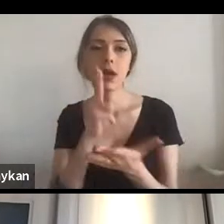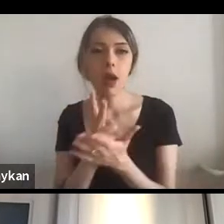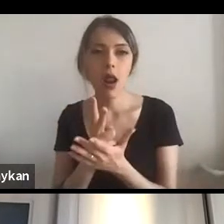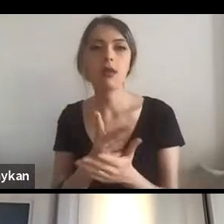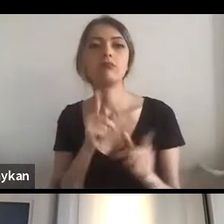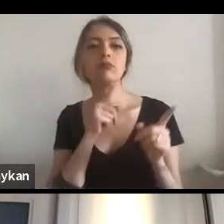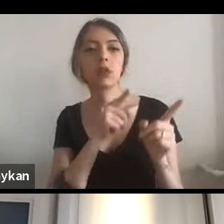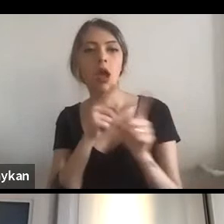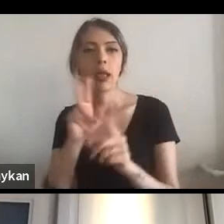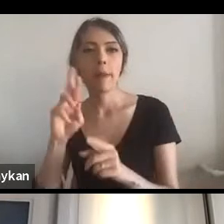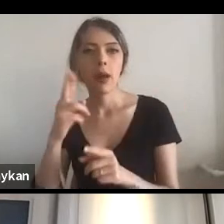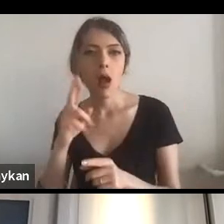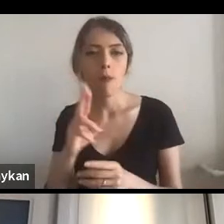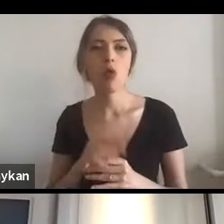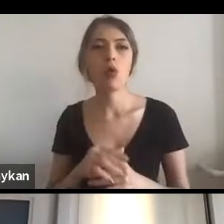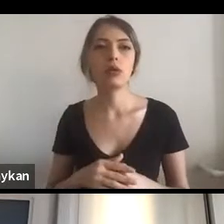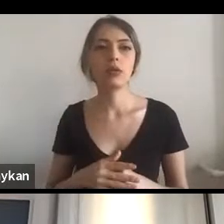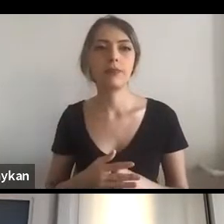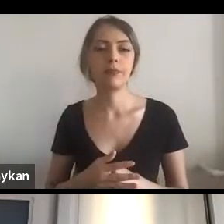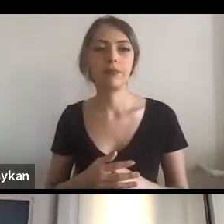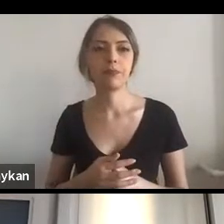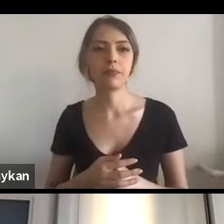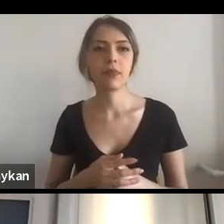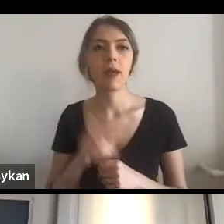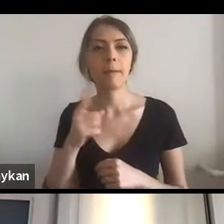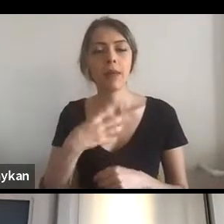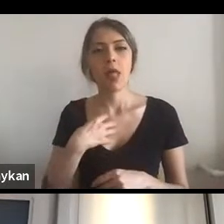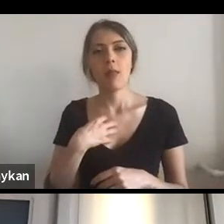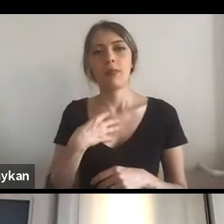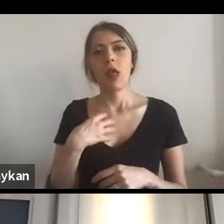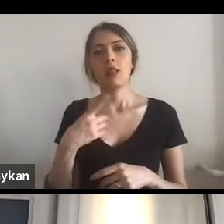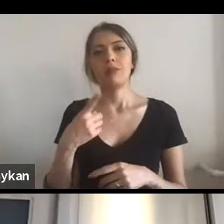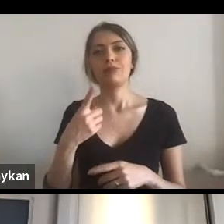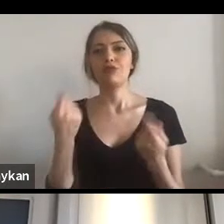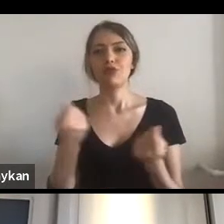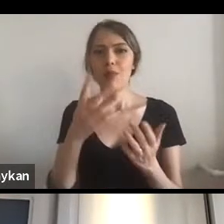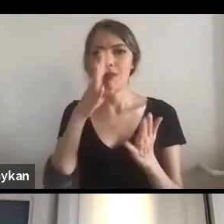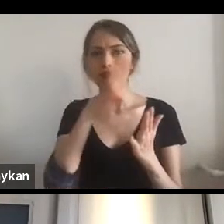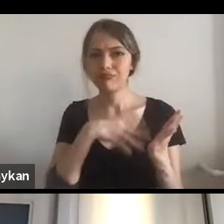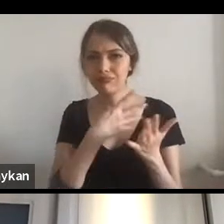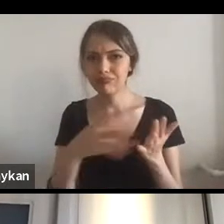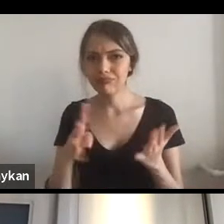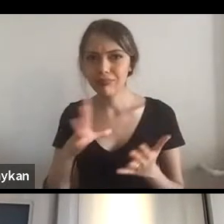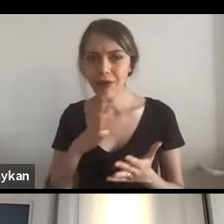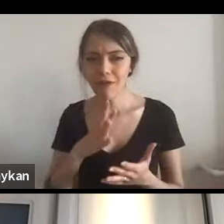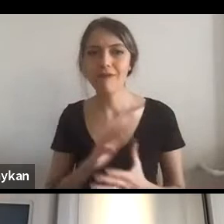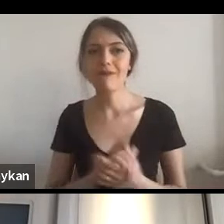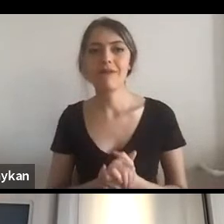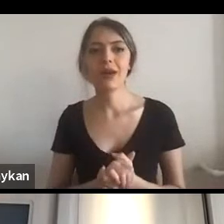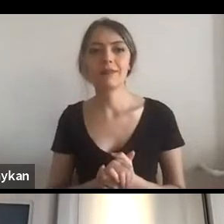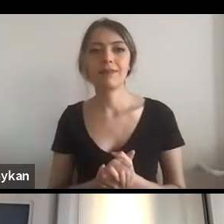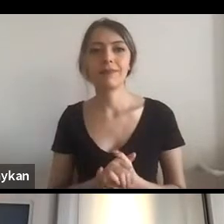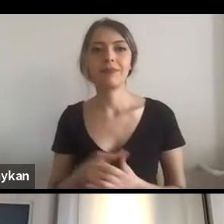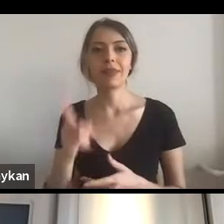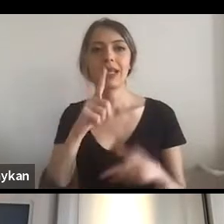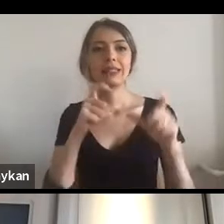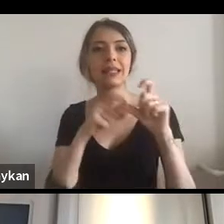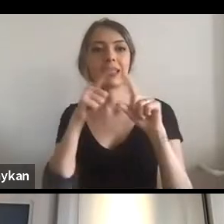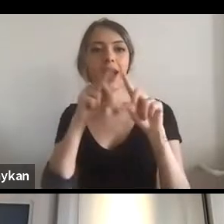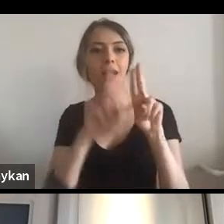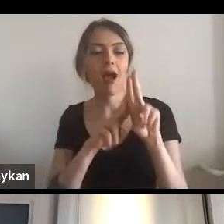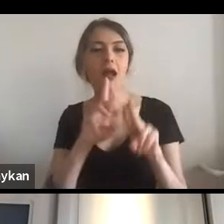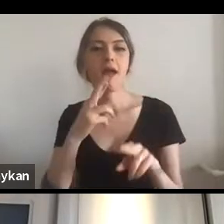pozitif yükümlülük üzerinde incelediğim akademik çalışmam var. Bu makaleyi AİHM opus takibine STK raporlarına ek olarak